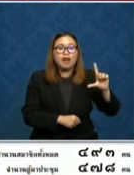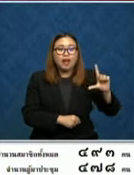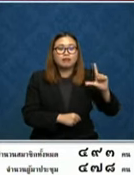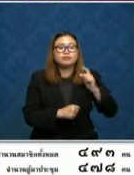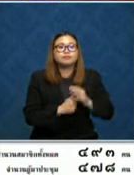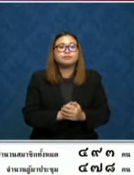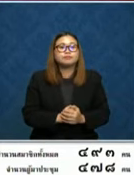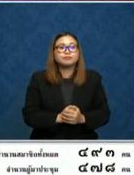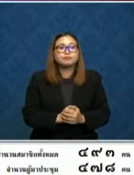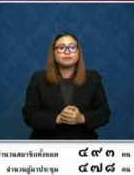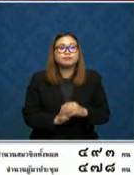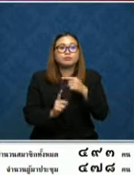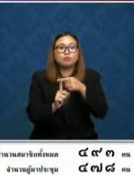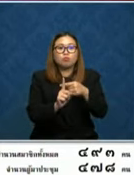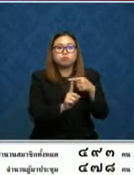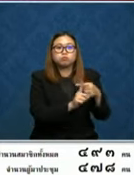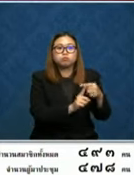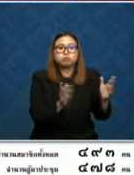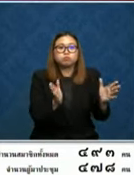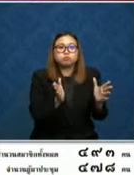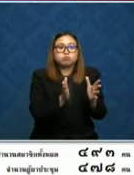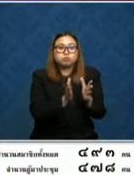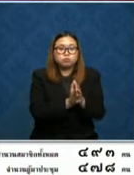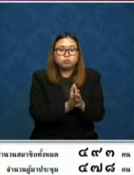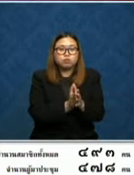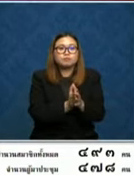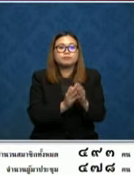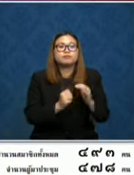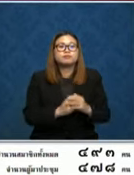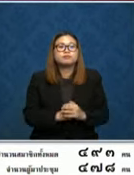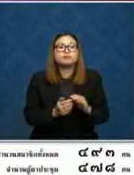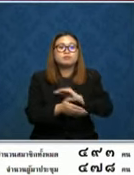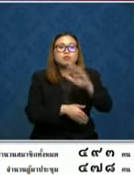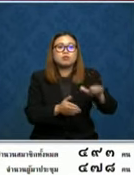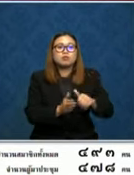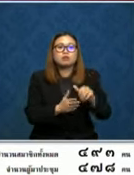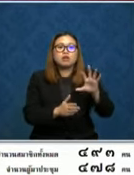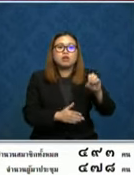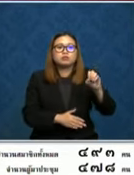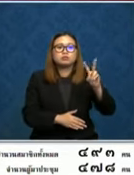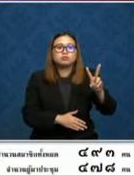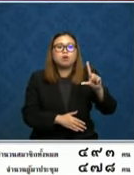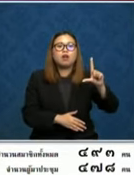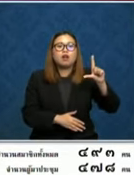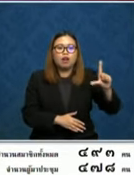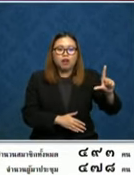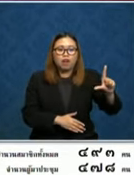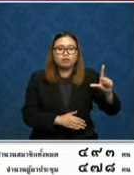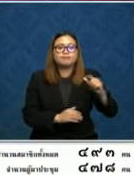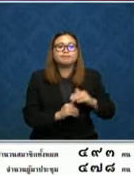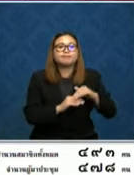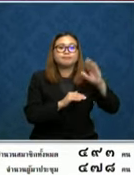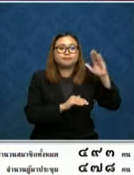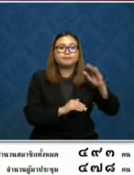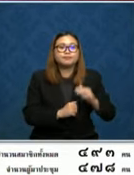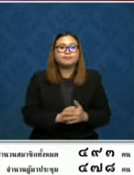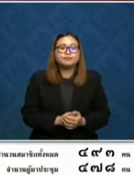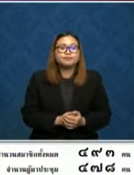เมื่อรวม2รายการนี้สำหรับปีนี้แล้วจะเป็นเงินทั้งสิ้น52ล้าน 839,400 บ